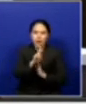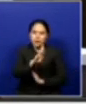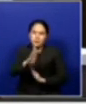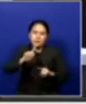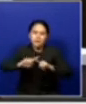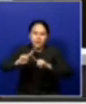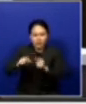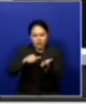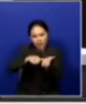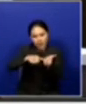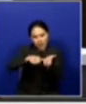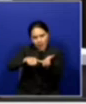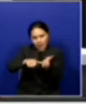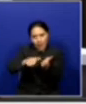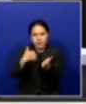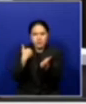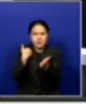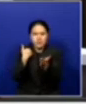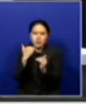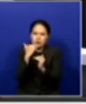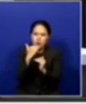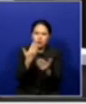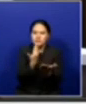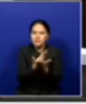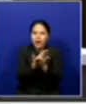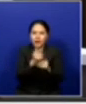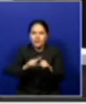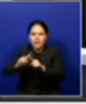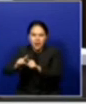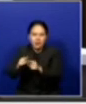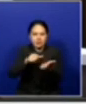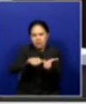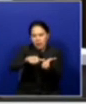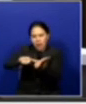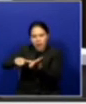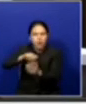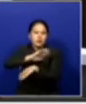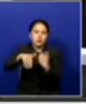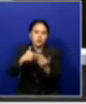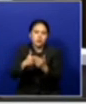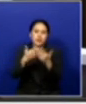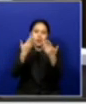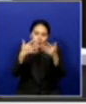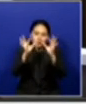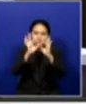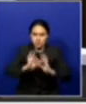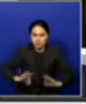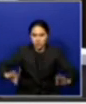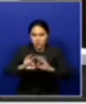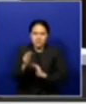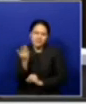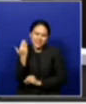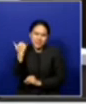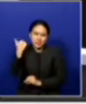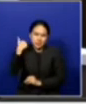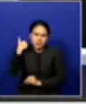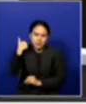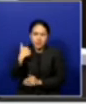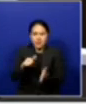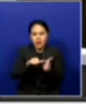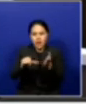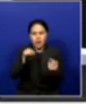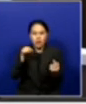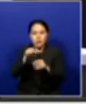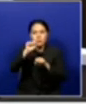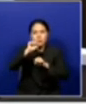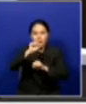การคลังก็ไปแก้เป็นสัดส่วนและที่สำคัญท่านประธานครับเมื่อสักครู่เนี่ยเรื่องการแก้ไขตามประกาศของคณะกรรมการนโยบายการ